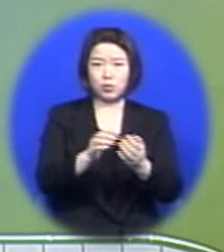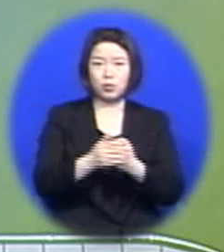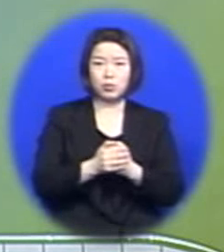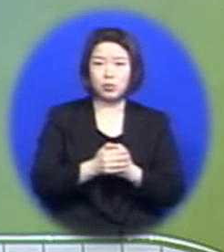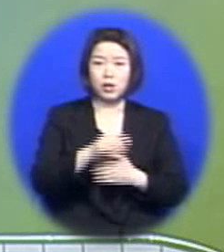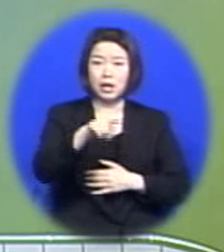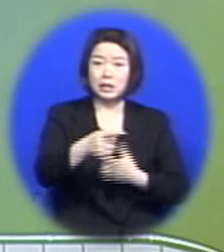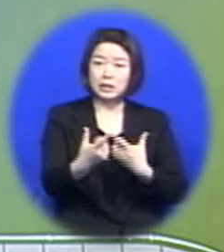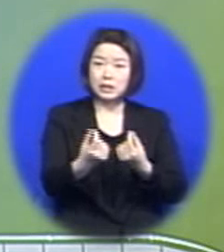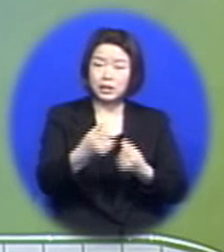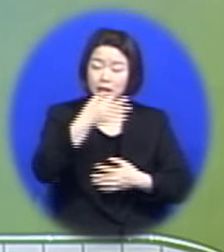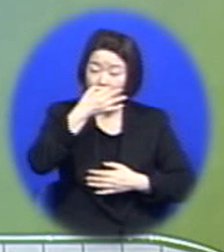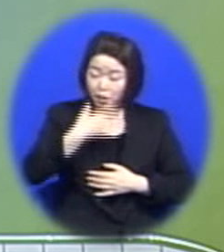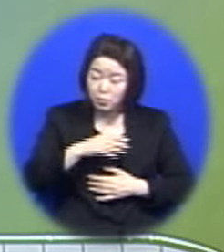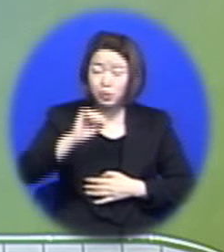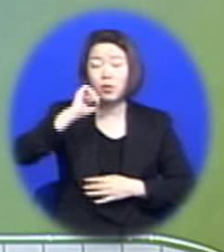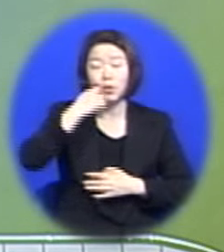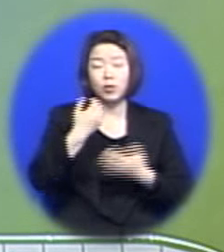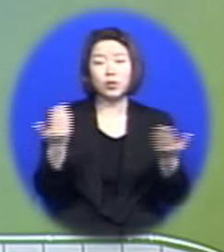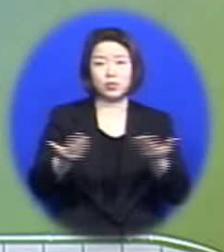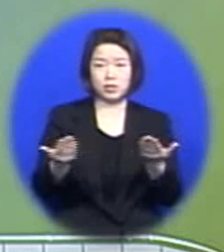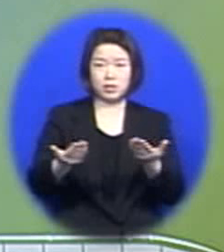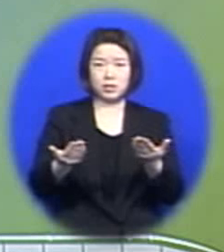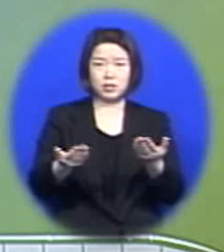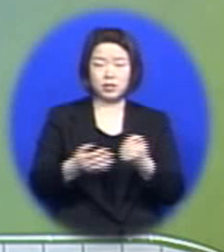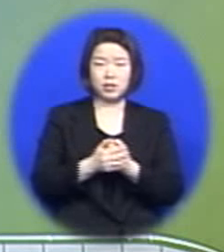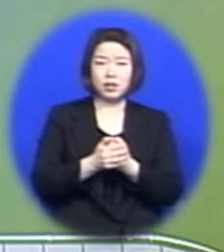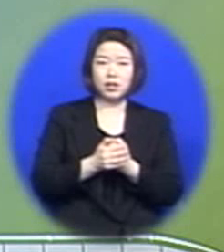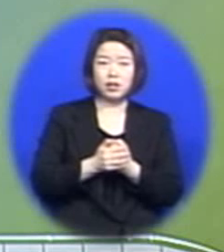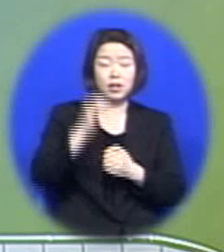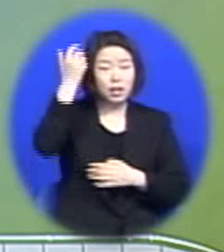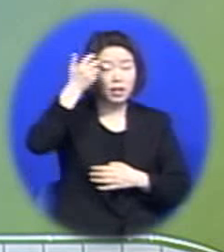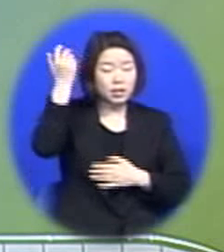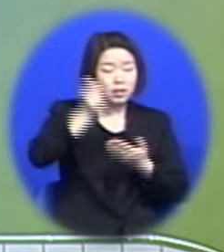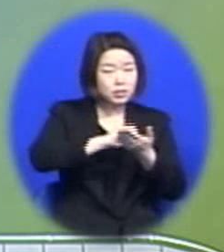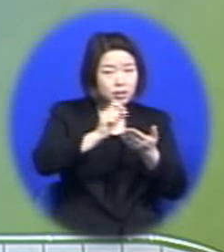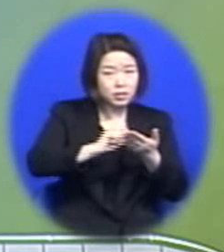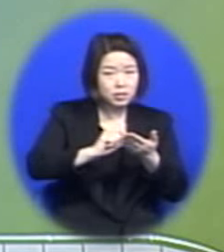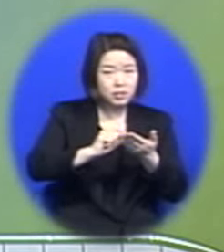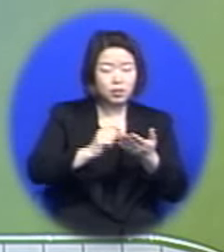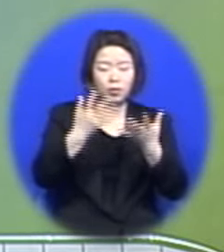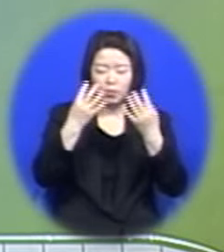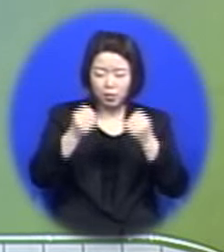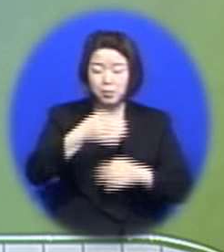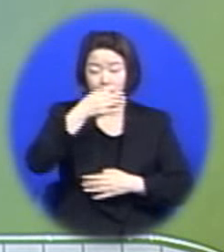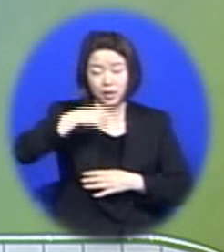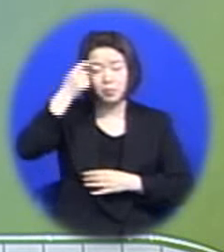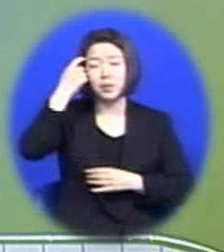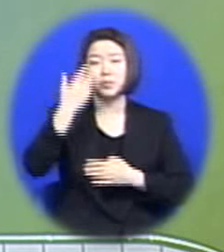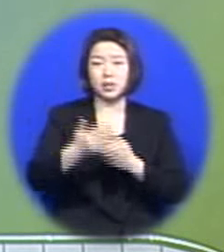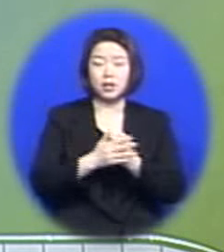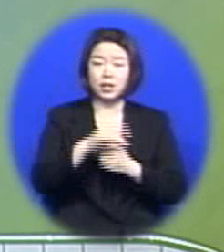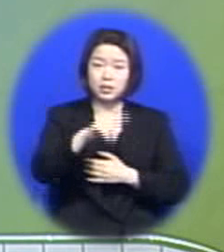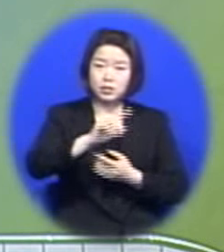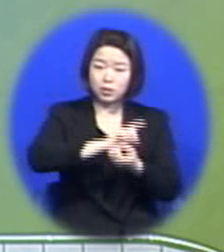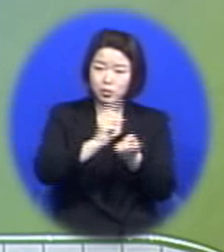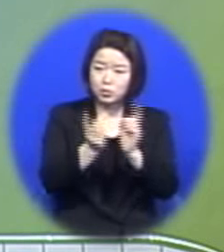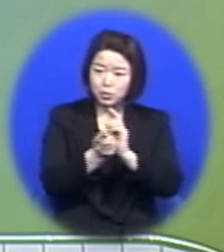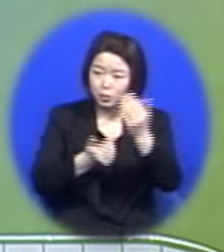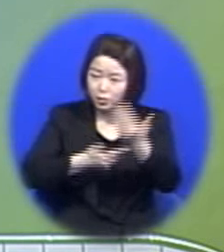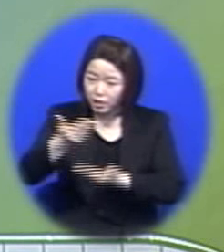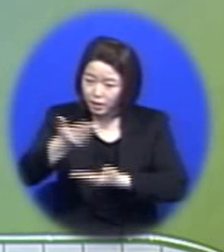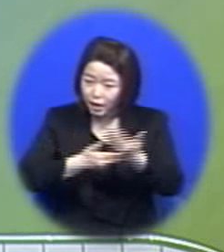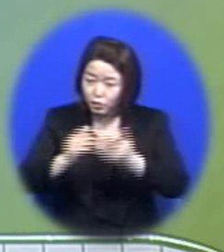그렇게 힘들고 어려운 일을, 아니 영성일기 쓰는 거 얼마나 힘들어요. 그걸 또 서로 나누고